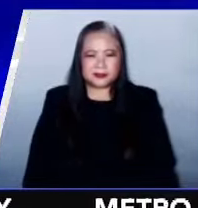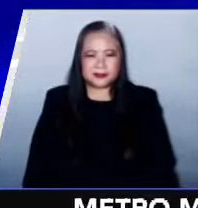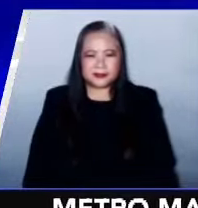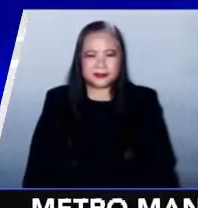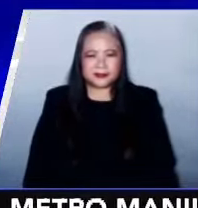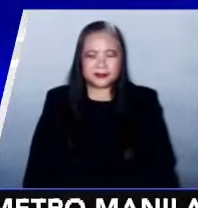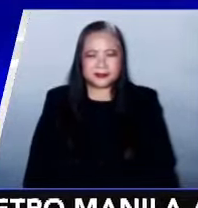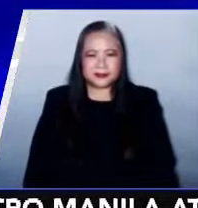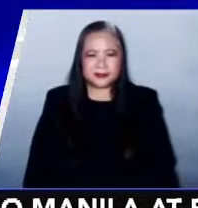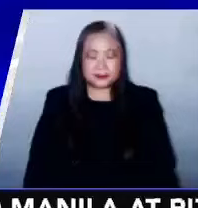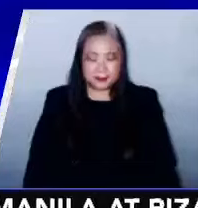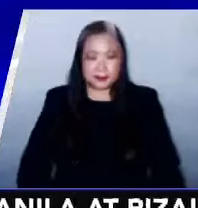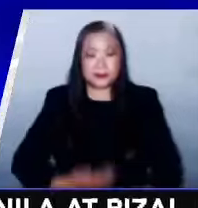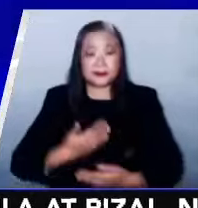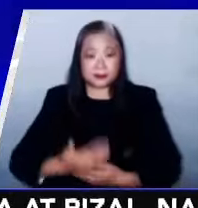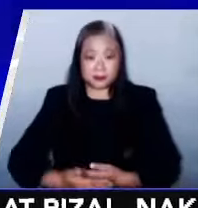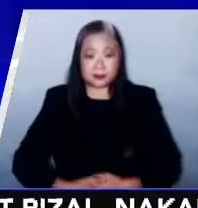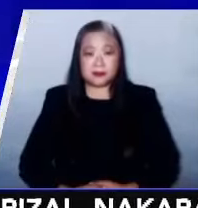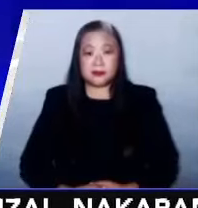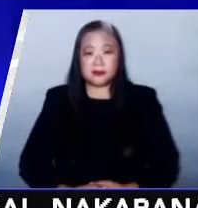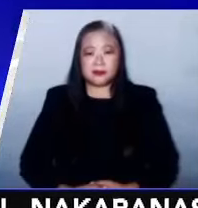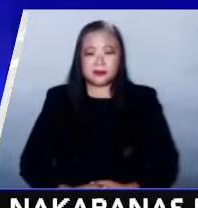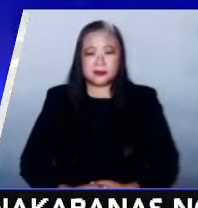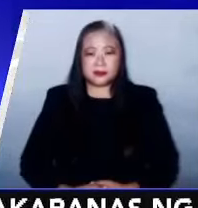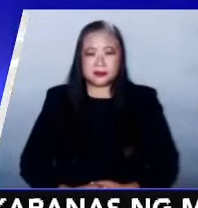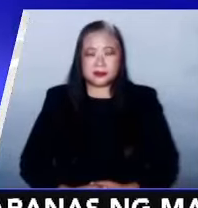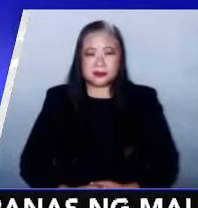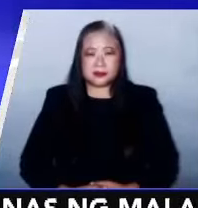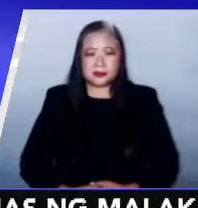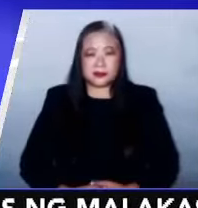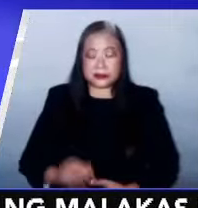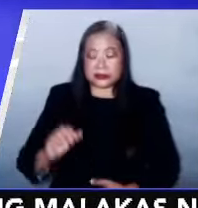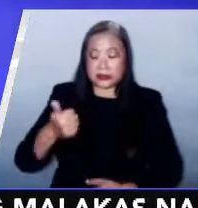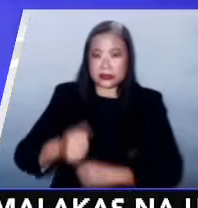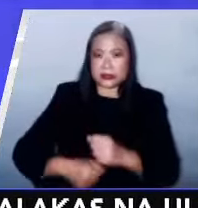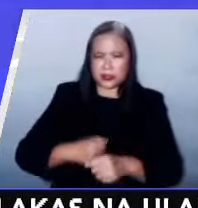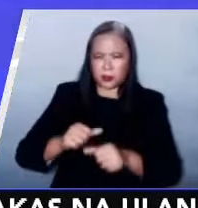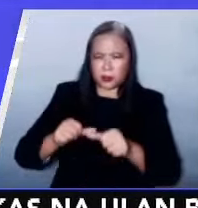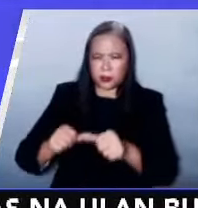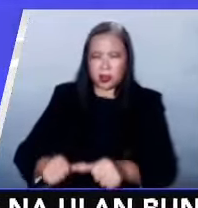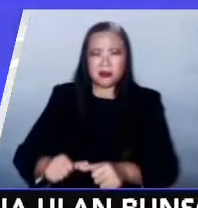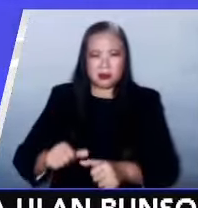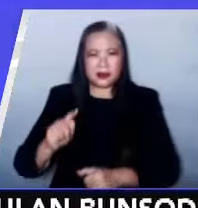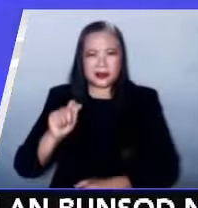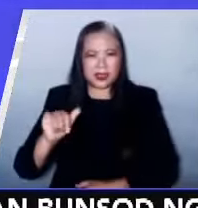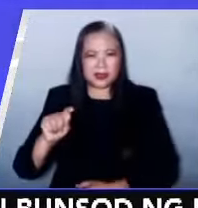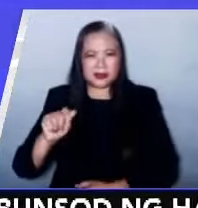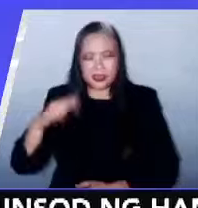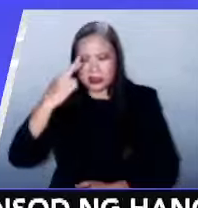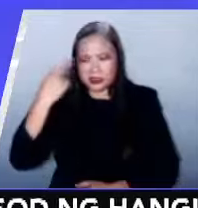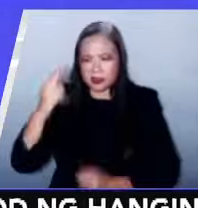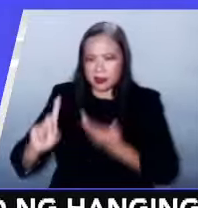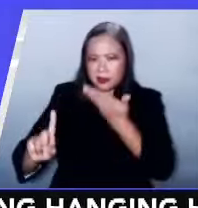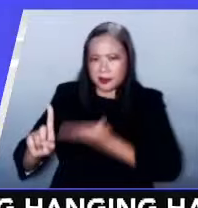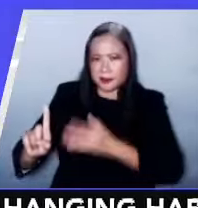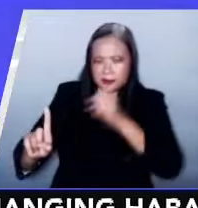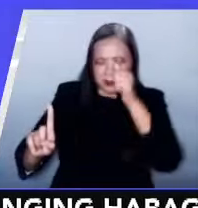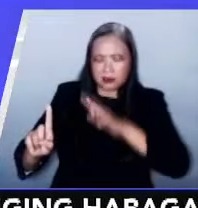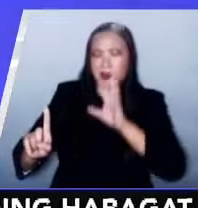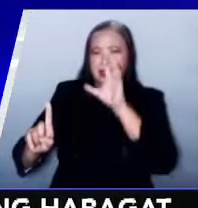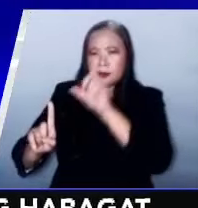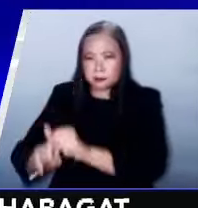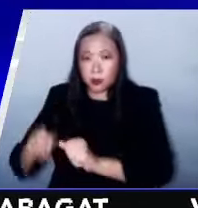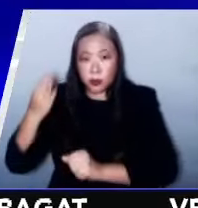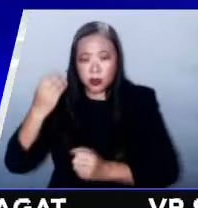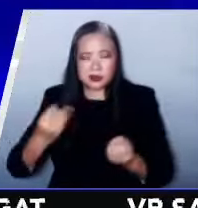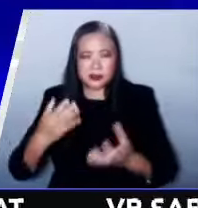Matapos ang mahigit 10 taon sa Taytay Rizal na huli, ang lalaking nahaharap sa patong-patong na kaso sa Albay. May unang balita si